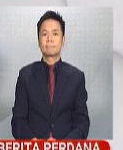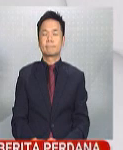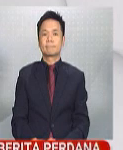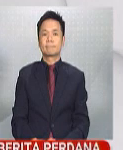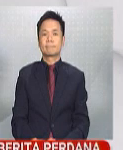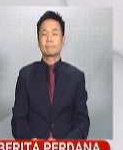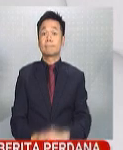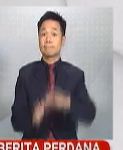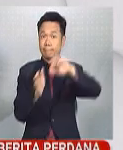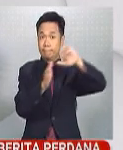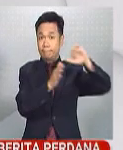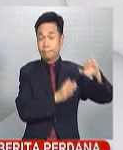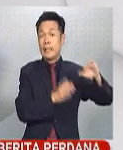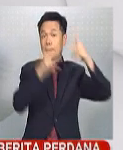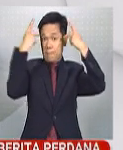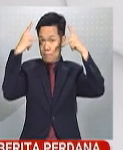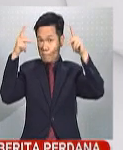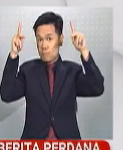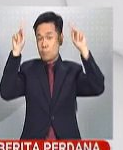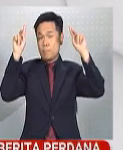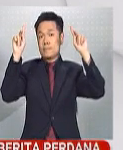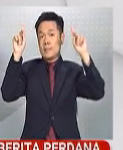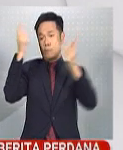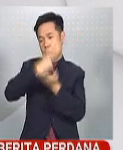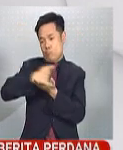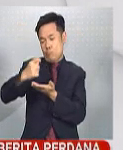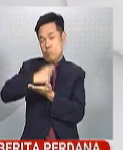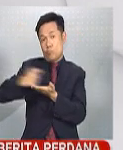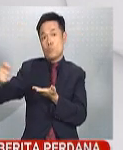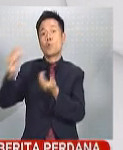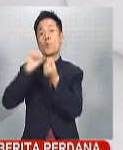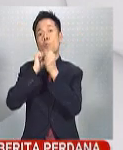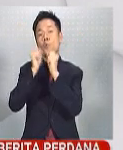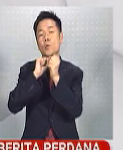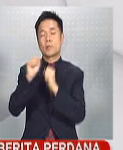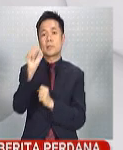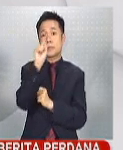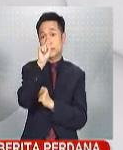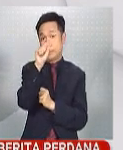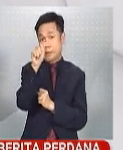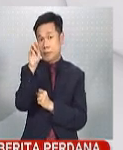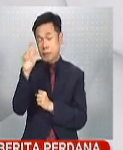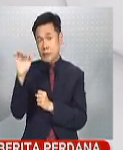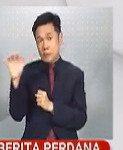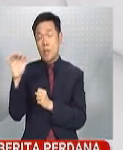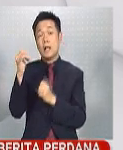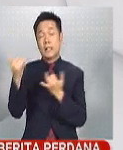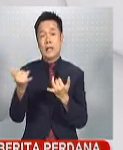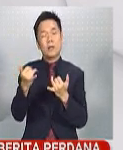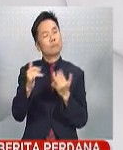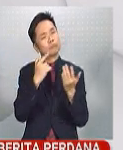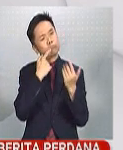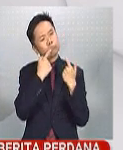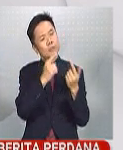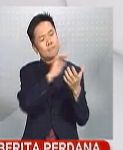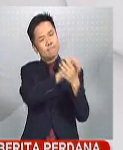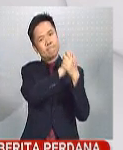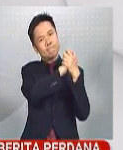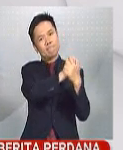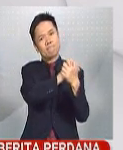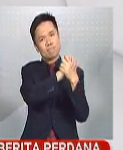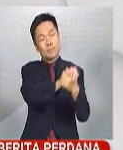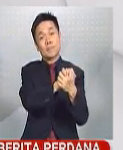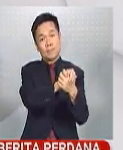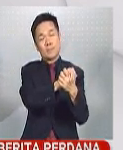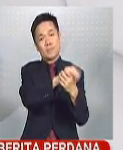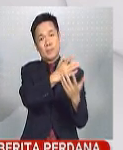Dalam pada itu, Presiden Persatuan Penulis-Penulis Sukan Malaysia Sam Jasni Syafi'i turut merakamkan ucapan tahniah kepada Ahli Parlimen